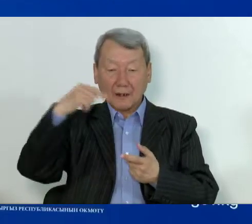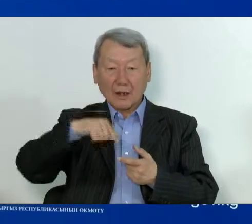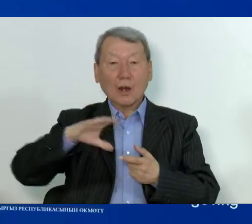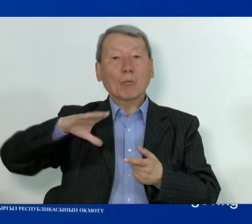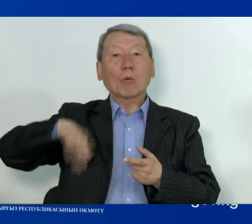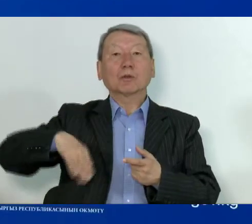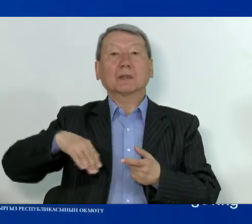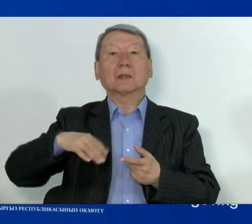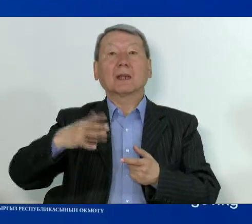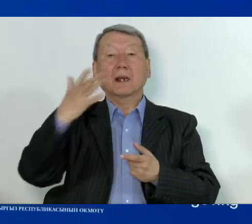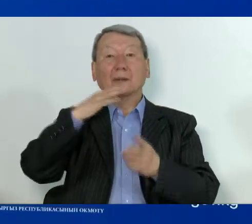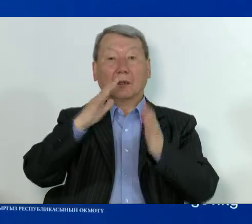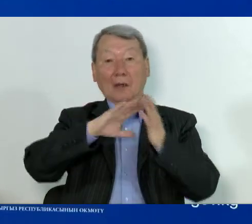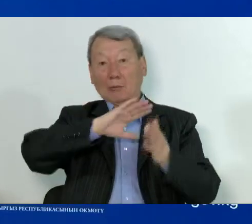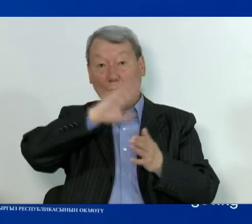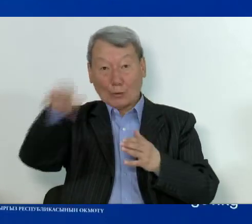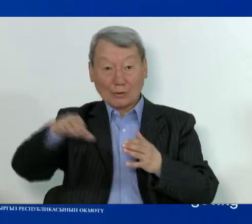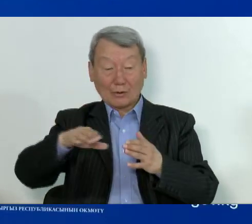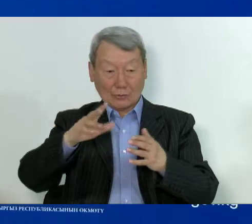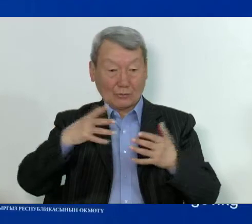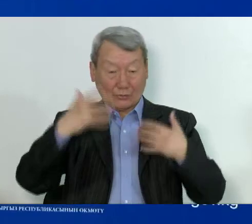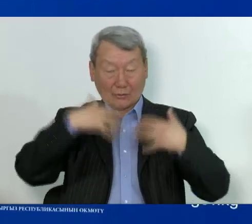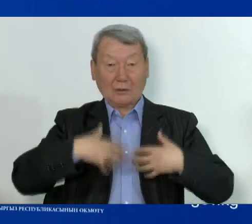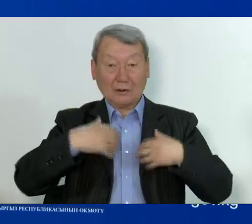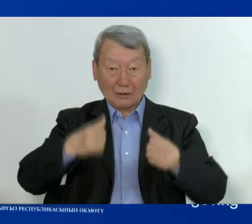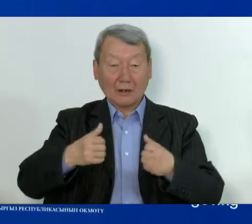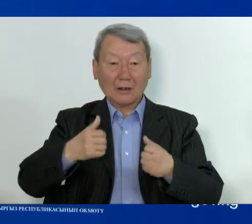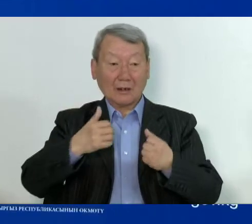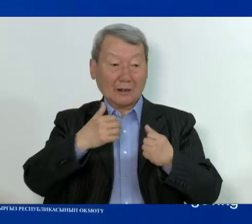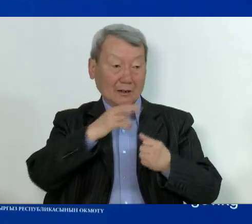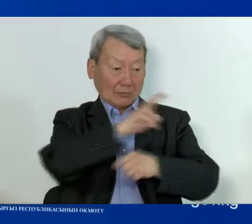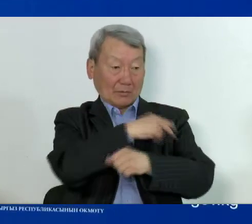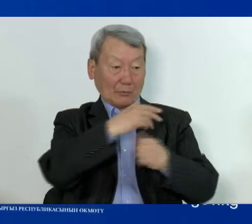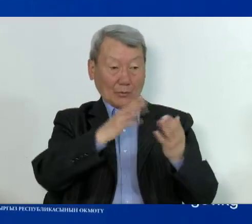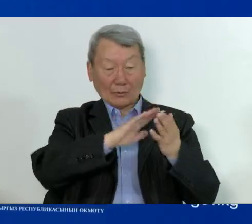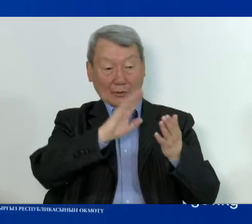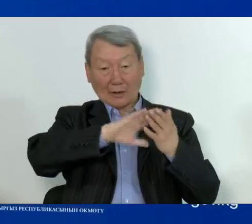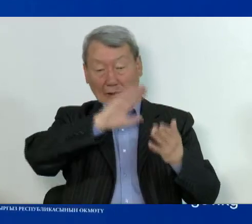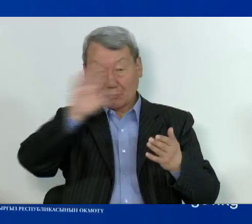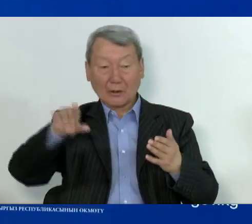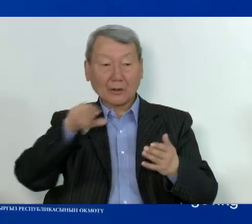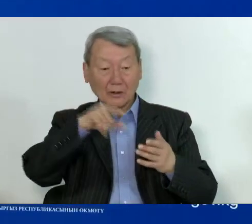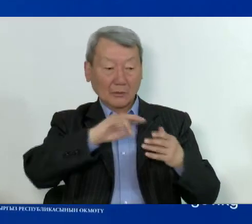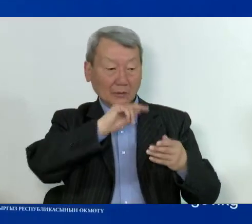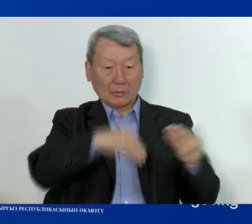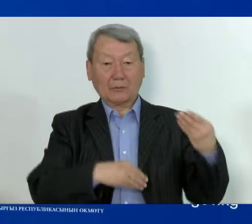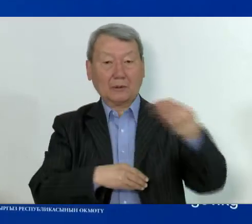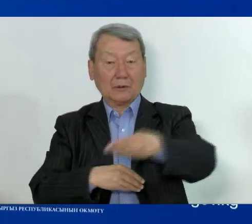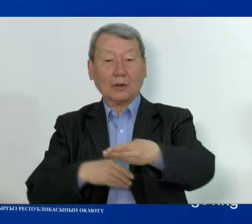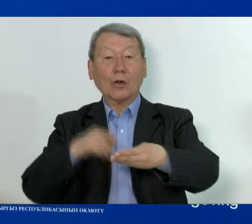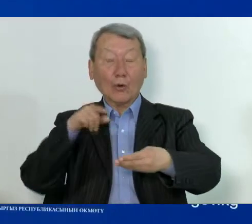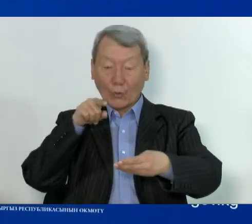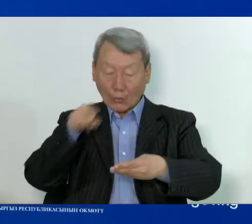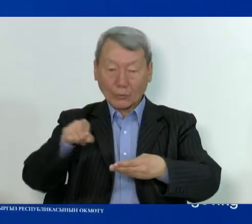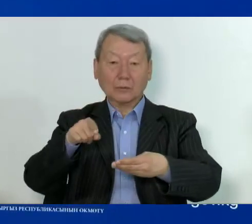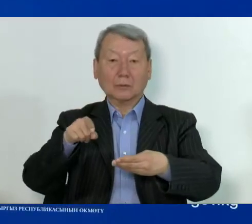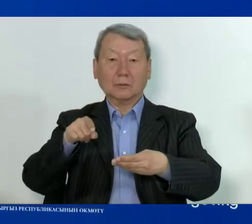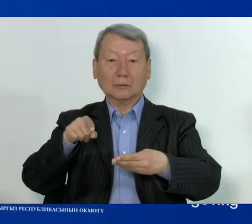После, значит, выписки из больниц им выдается справка о том, что